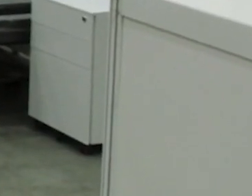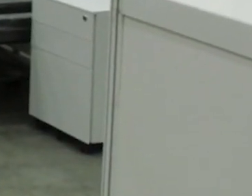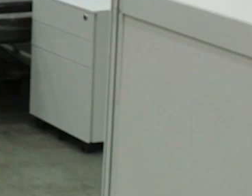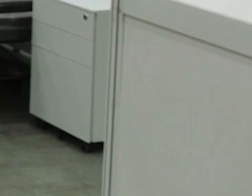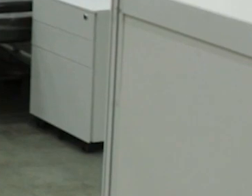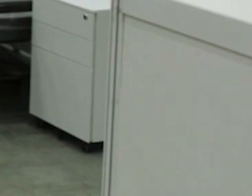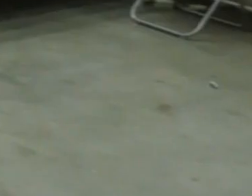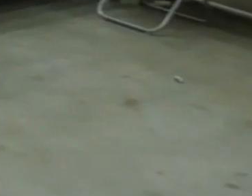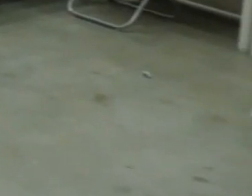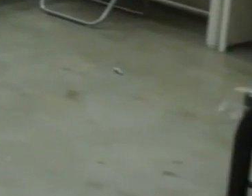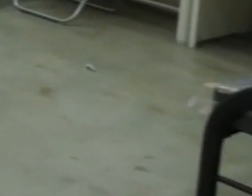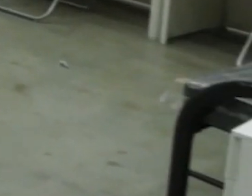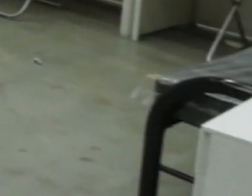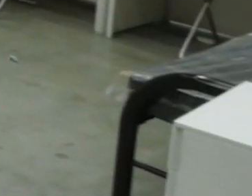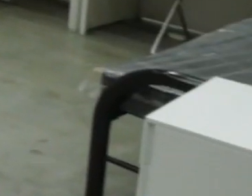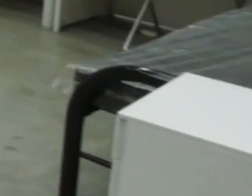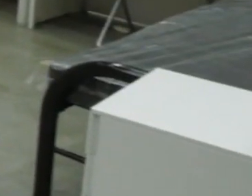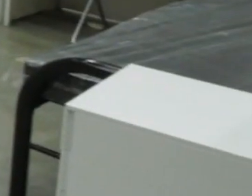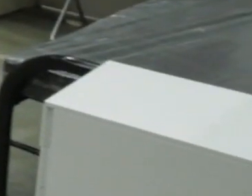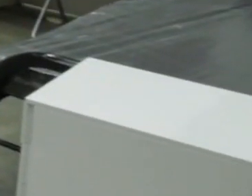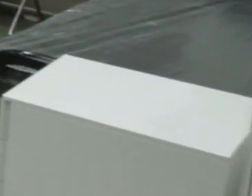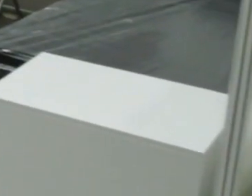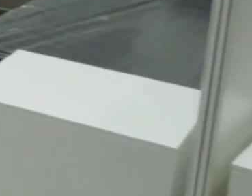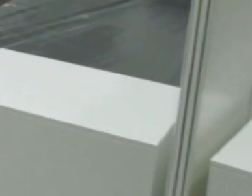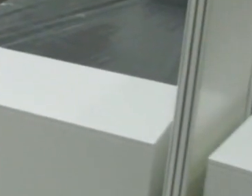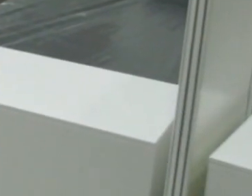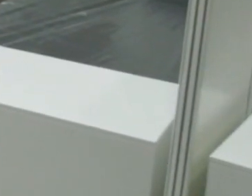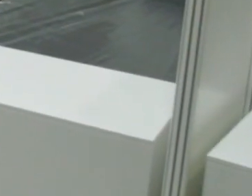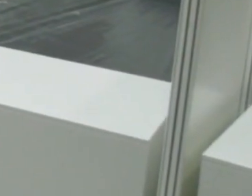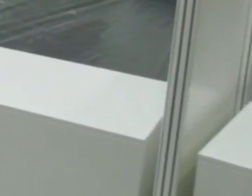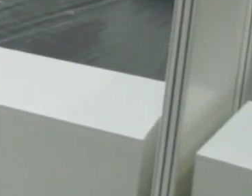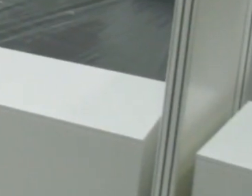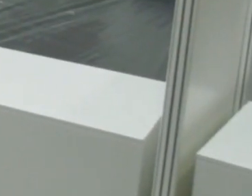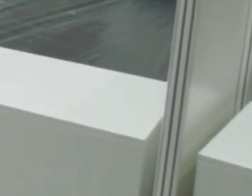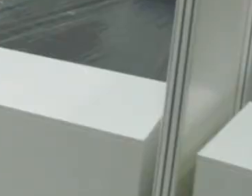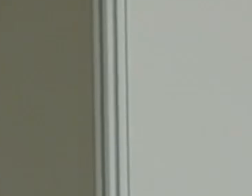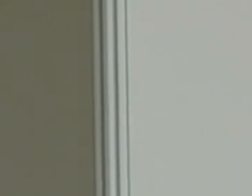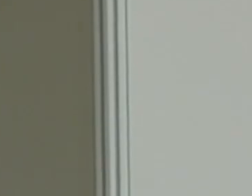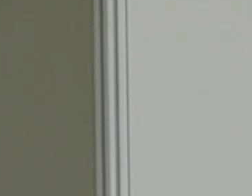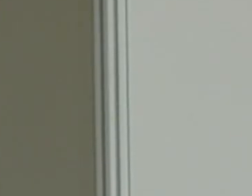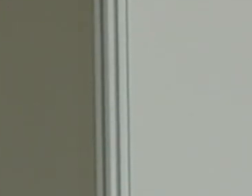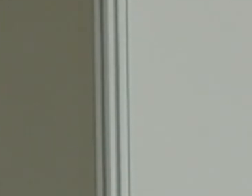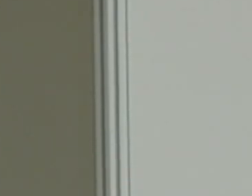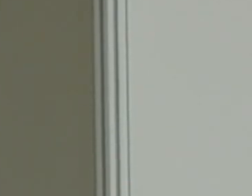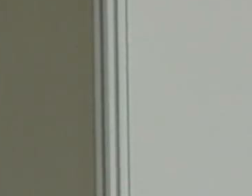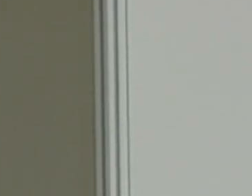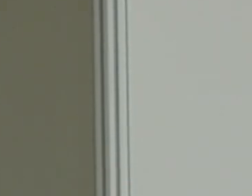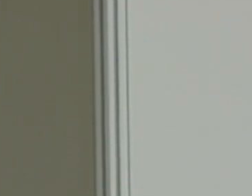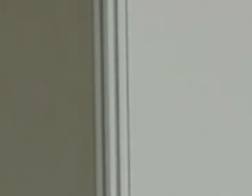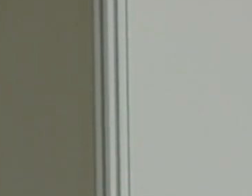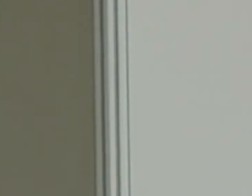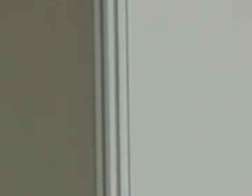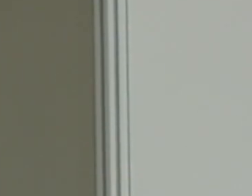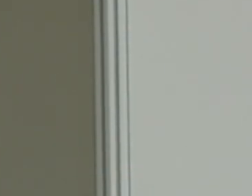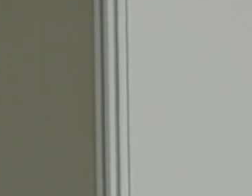ke depo tahanan. Kita bawa mereka, kita tidak tinggalkan mereka. Kita saring mereka di tempat khas pula